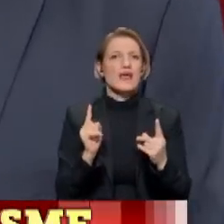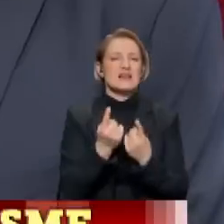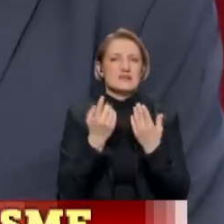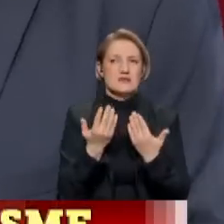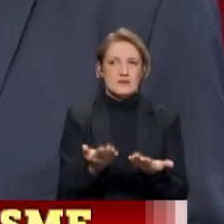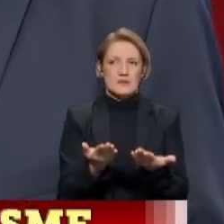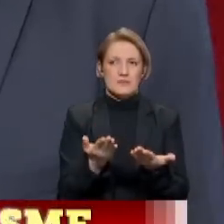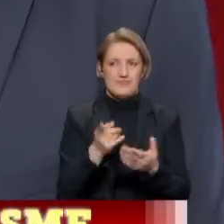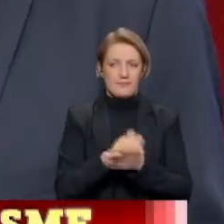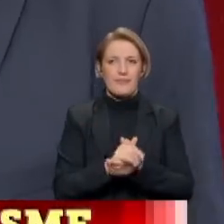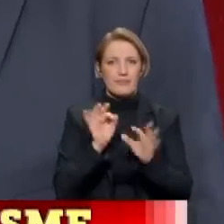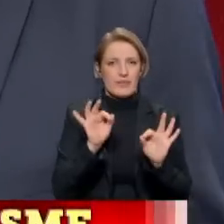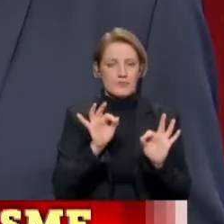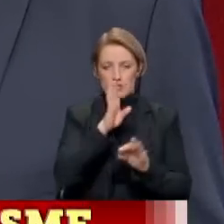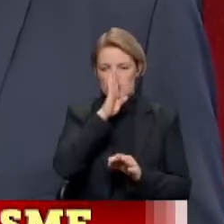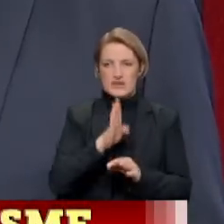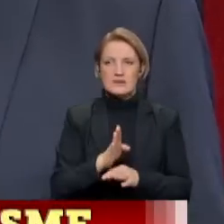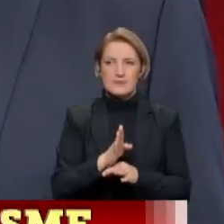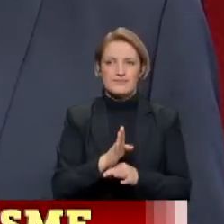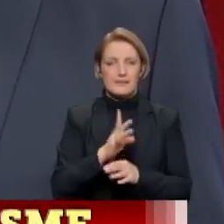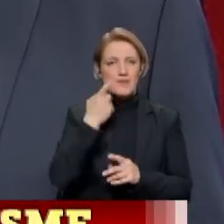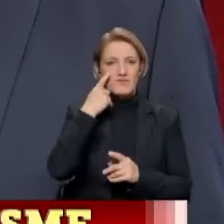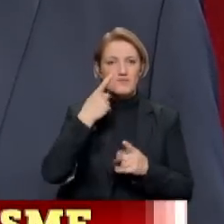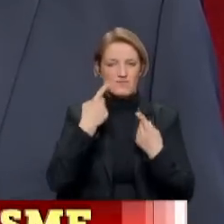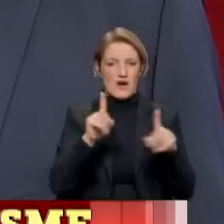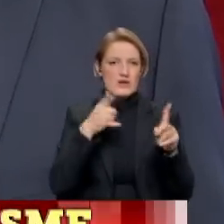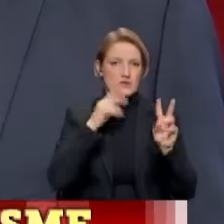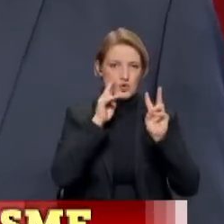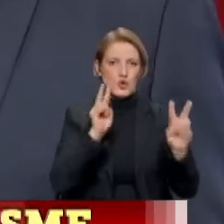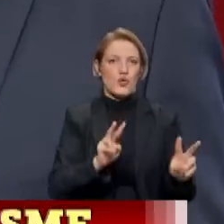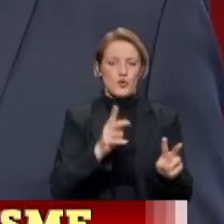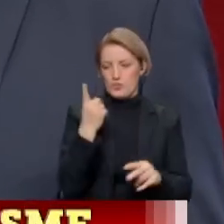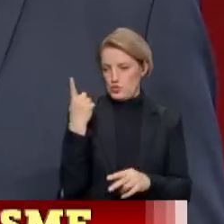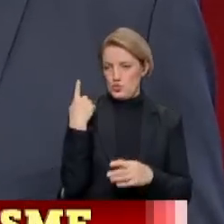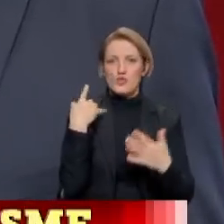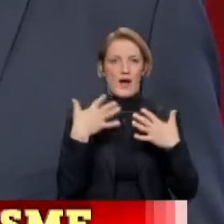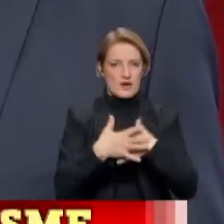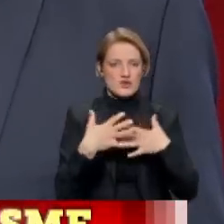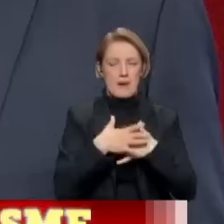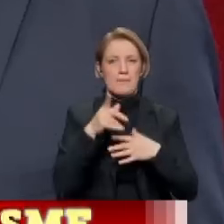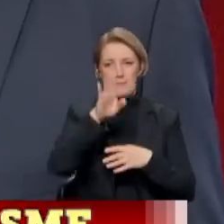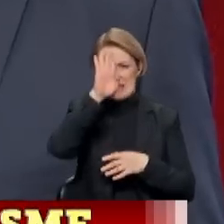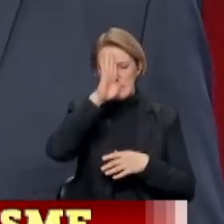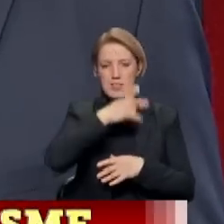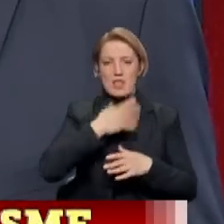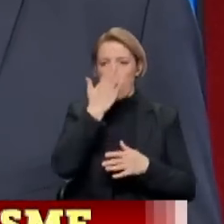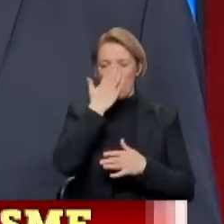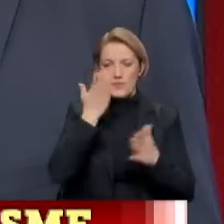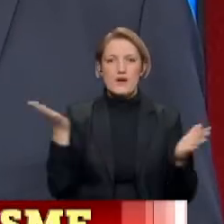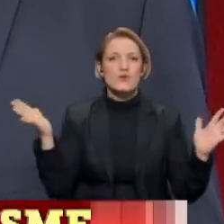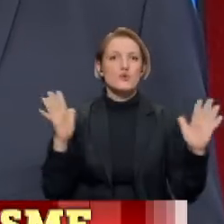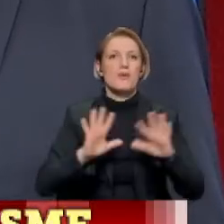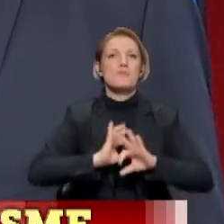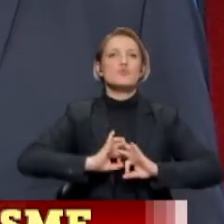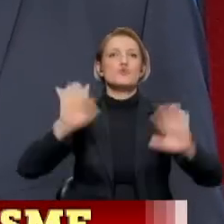ben bu kontrastı da gördüm, bu ciddi farkı da gördüm. Dün akşam Saraçhane'de o toplanan o muhteşem